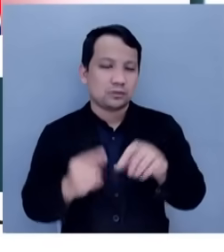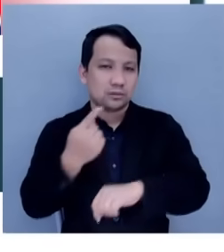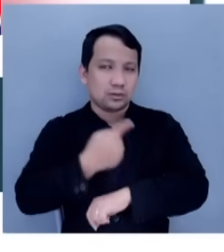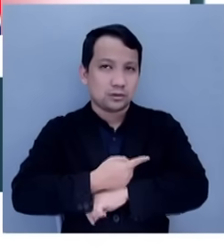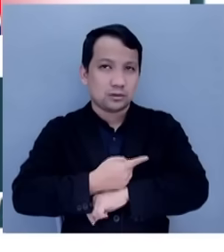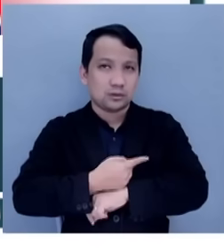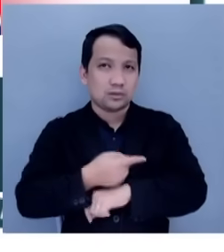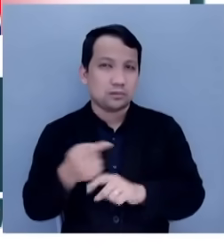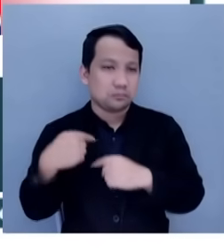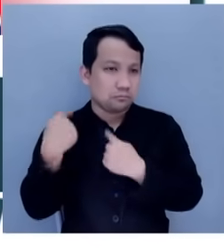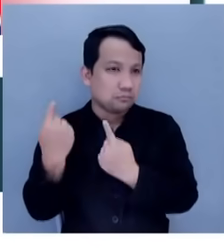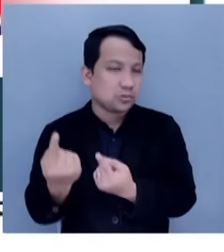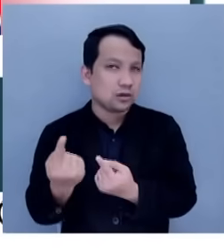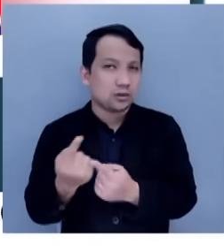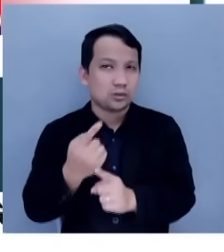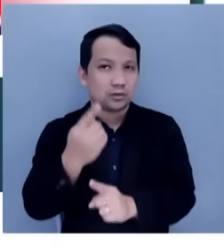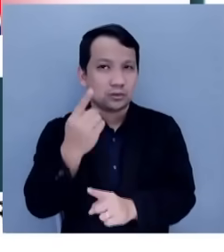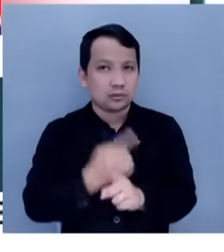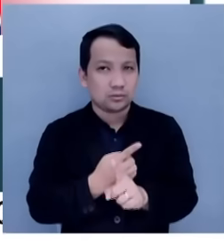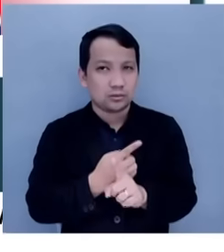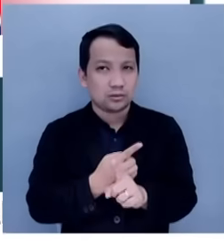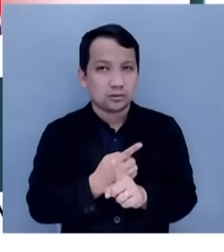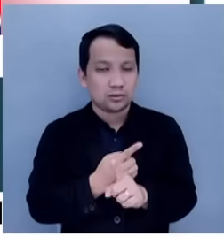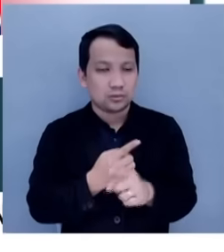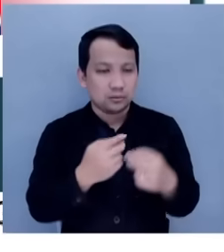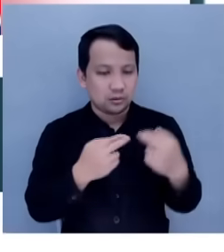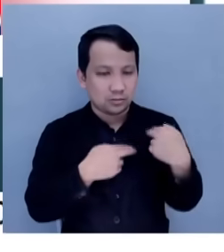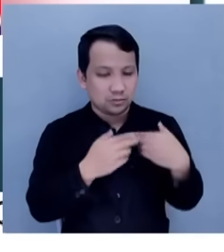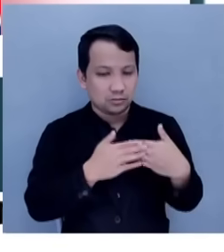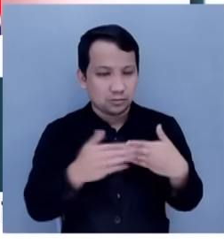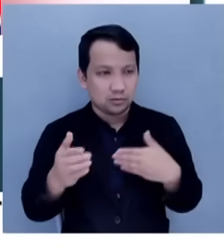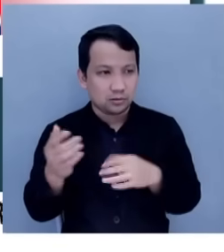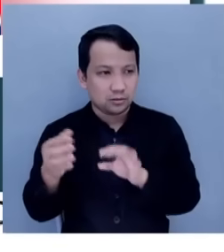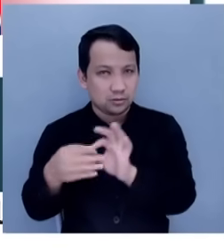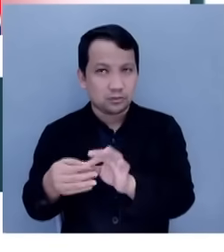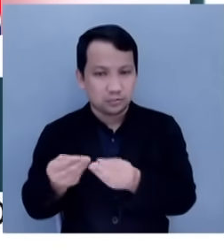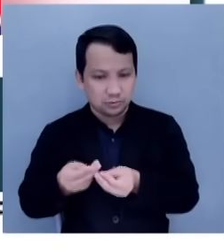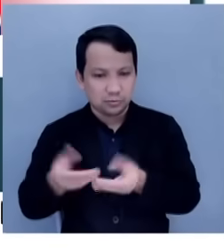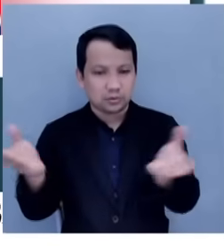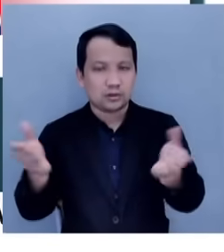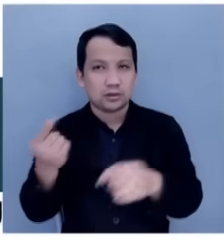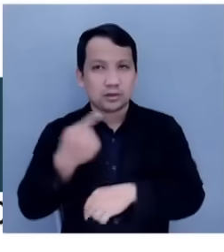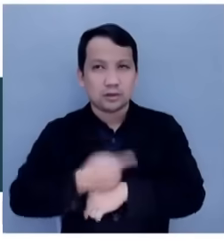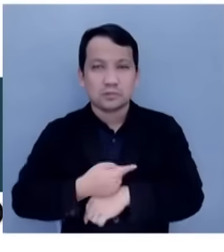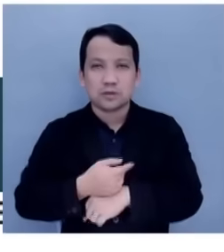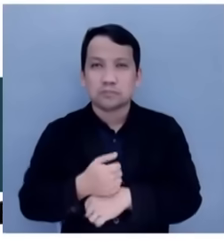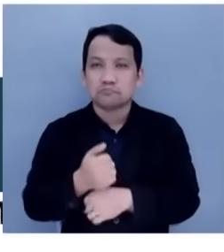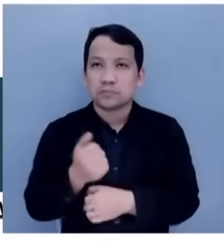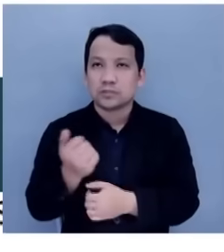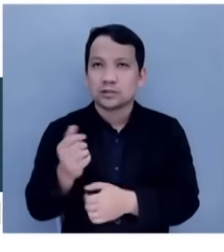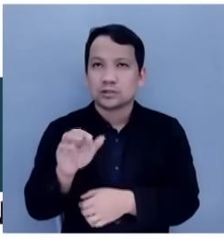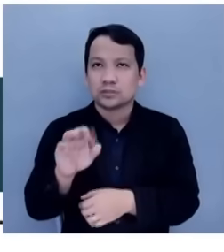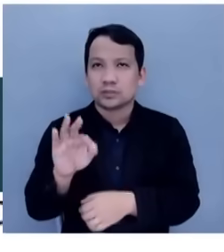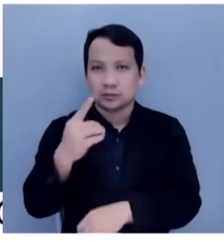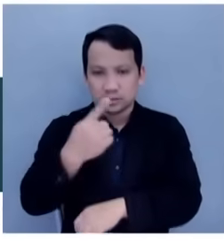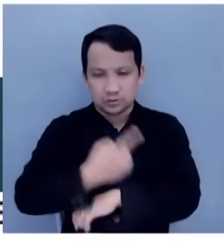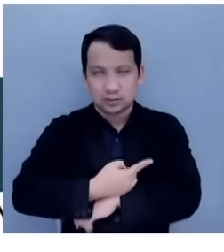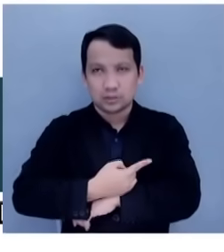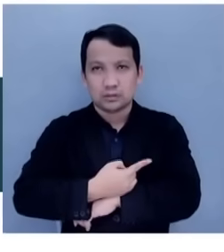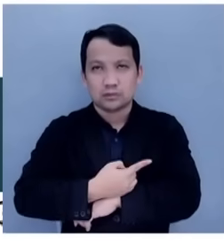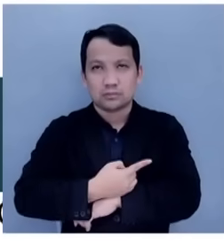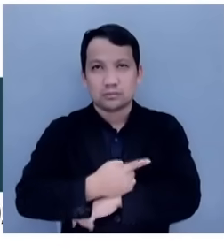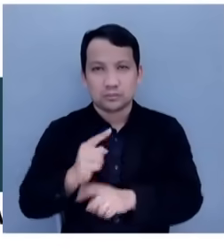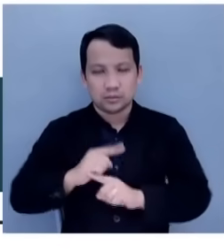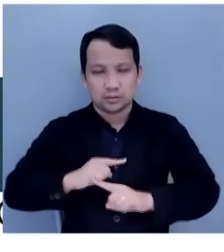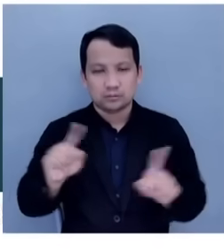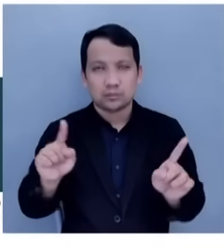the date it was obligated up to the date it was disbursed. So ano yun, ano, 19 days. So iba pala yung ano,